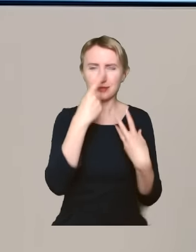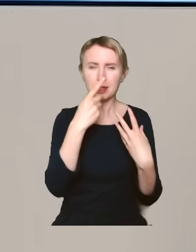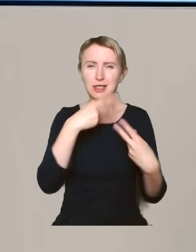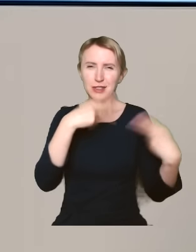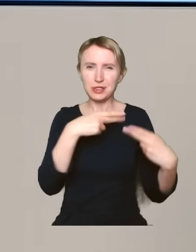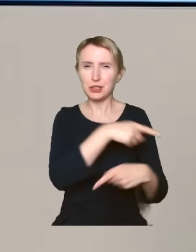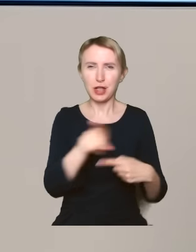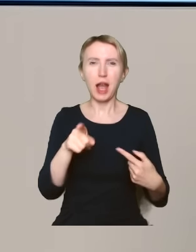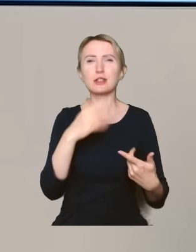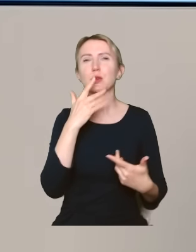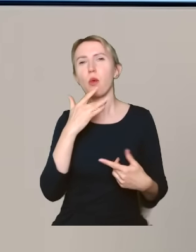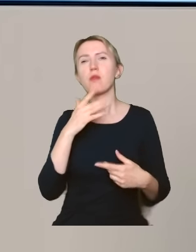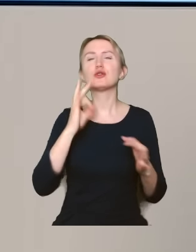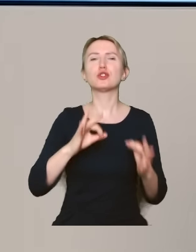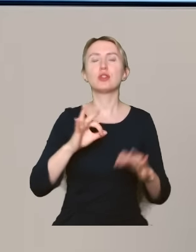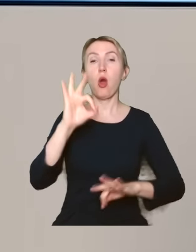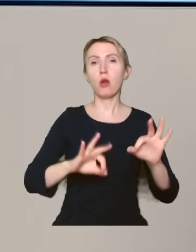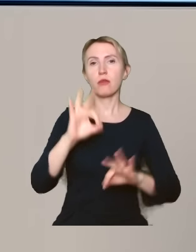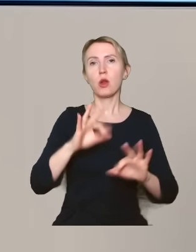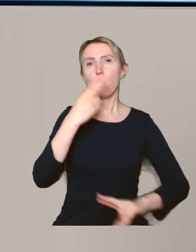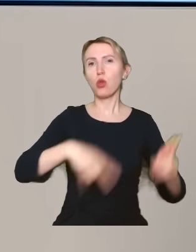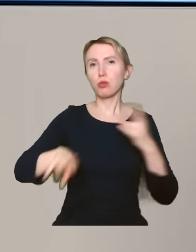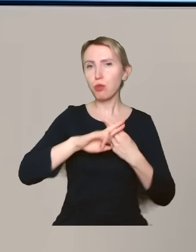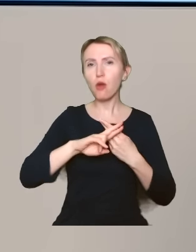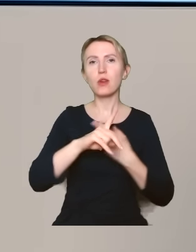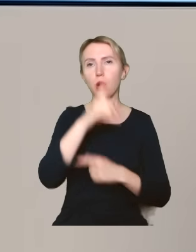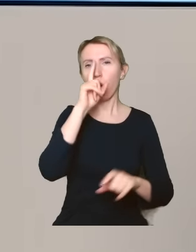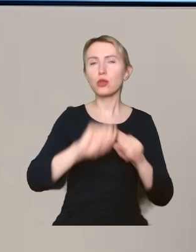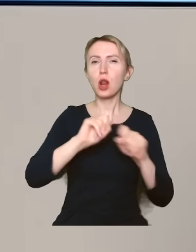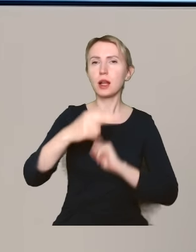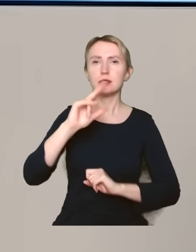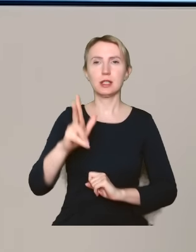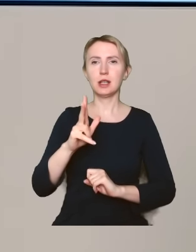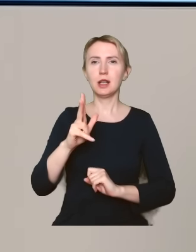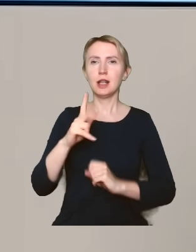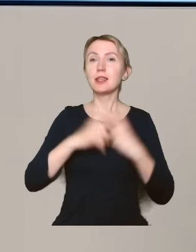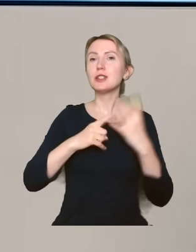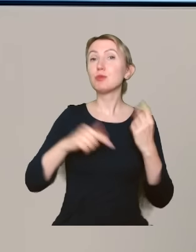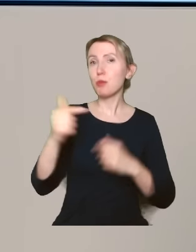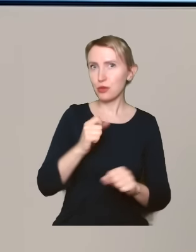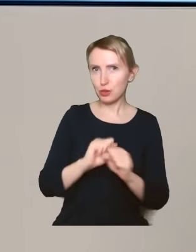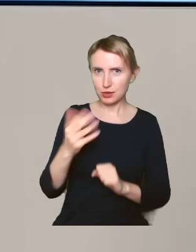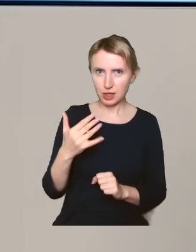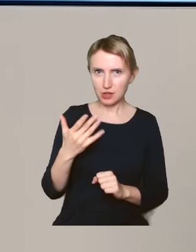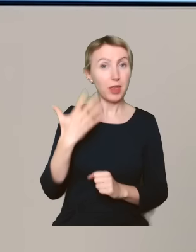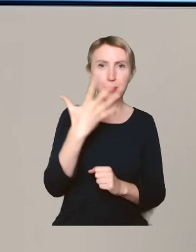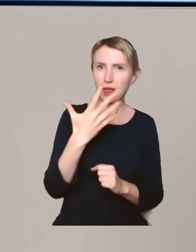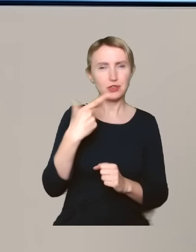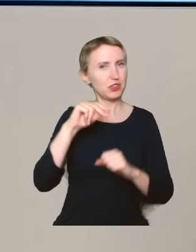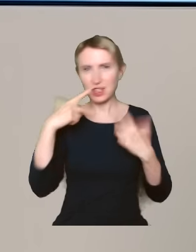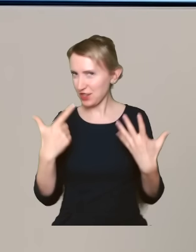którzy sugerowali nawet dzisiaj na tej konferencji odpowiedź kontrolerom NIK-u, ile te liczby powinny wynosić. Nie 5, ani nie